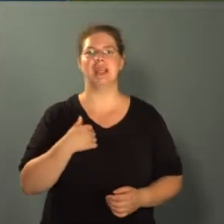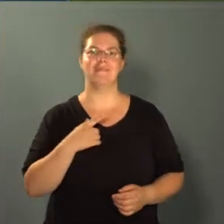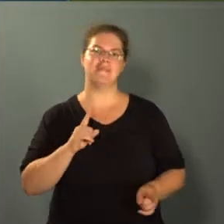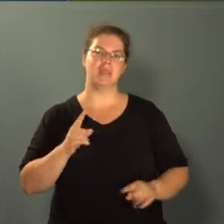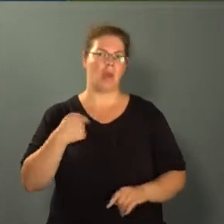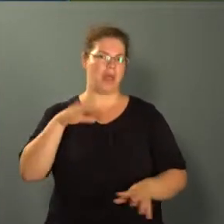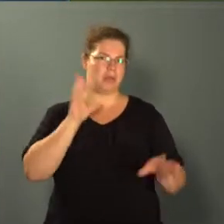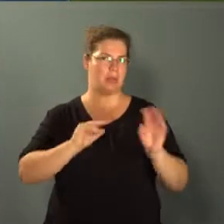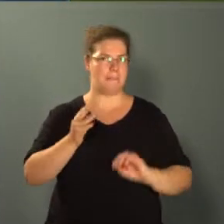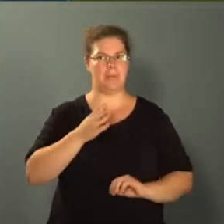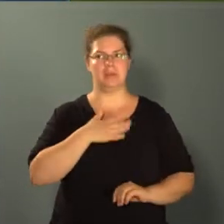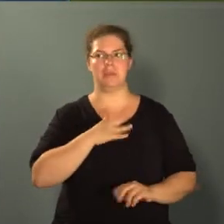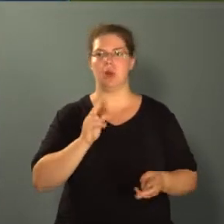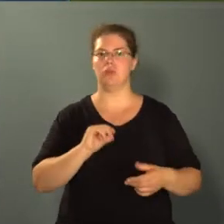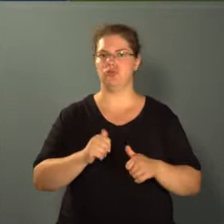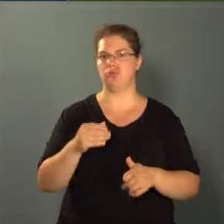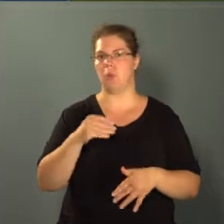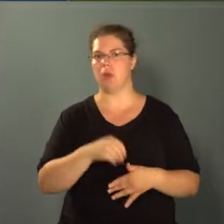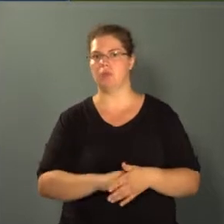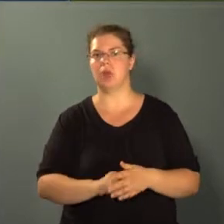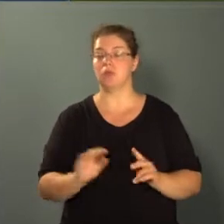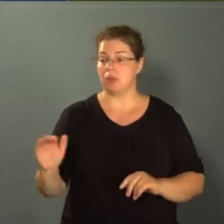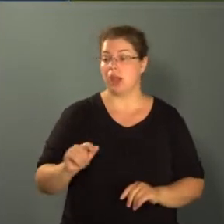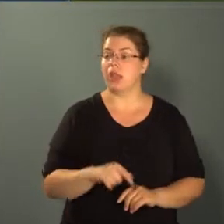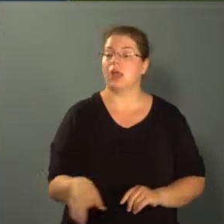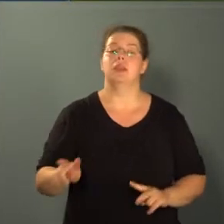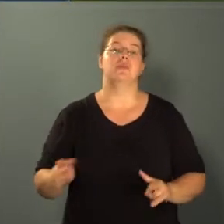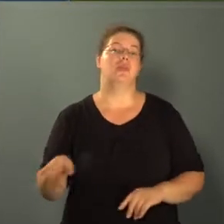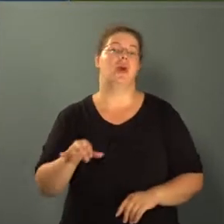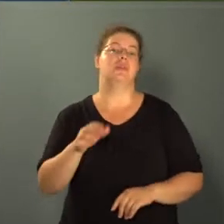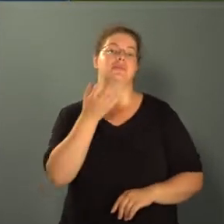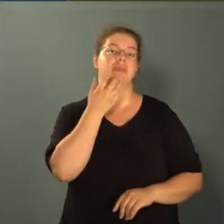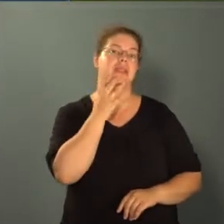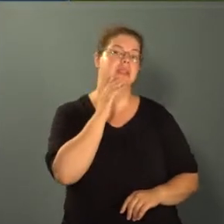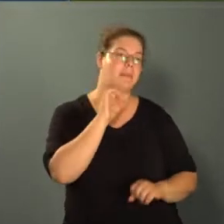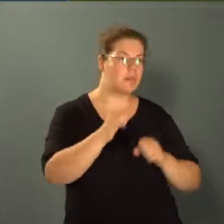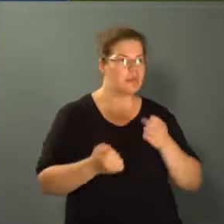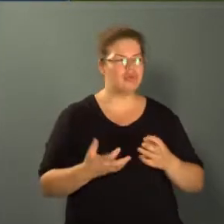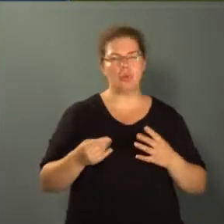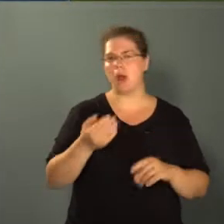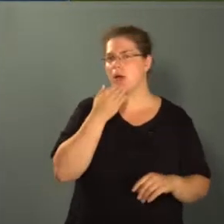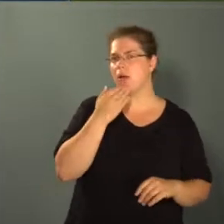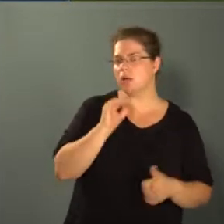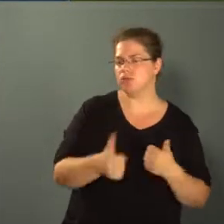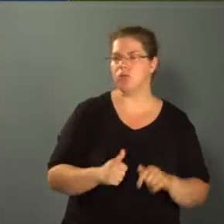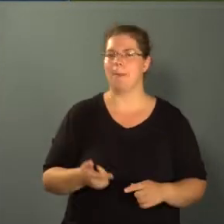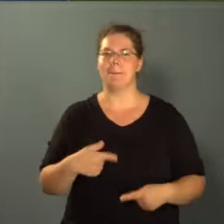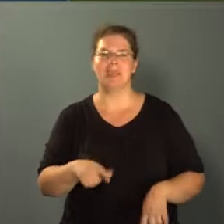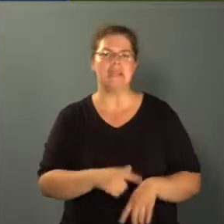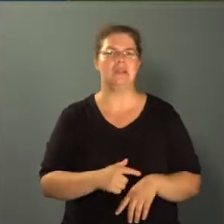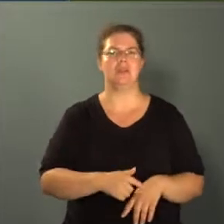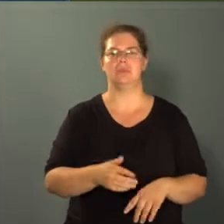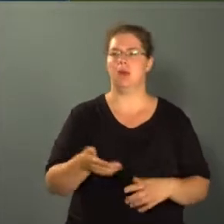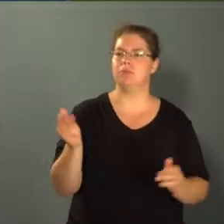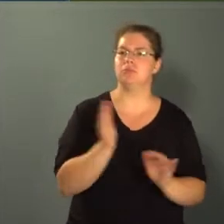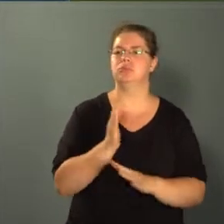Én viszont azt tapasztalom, aki a sportban van, hogy a gyerekeknek van igénye a mozgásra, rengeteget szeretnének sportolni. A mi időnkben elmentünk biciklizni,